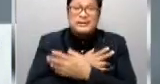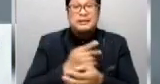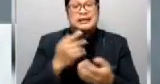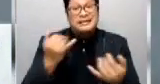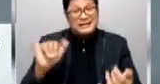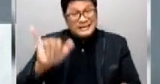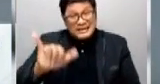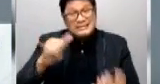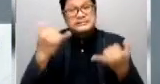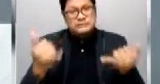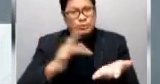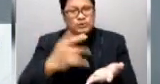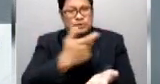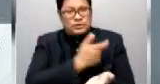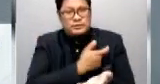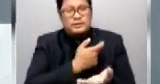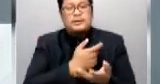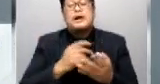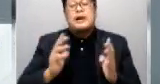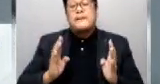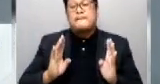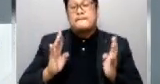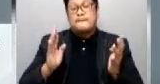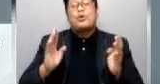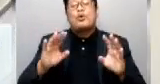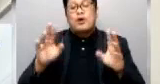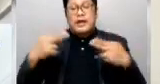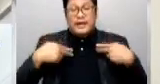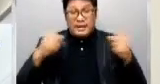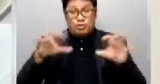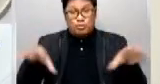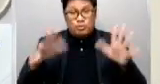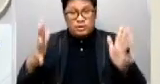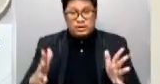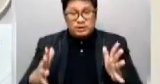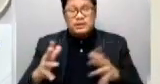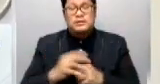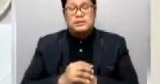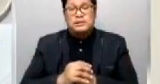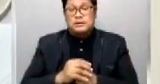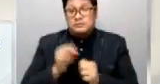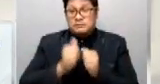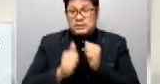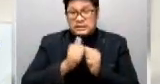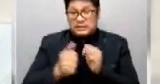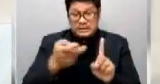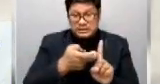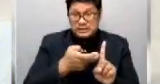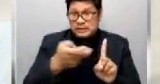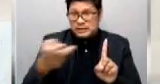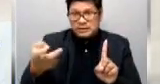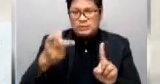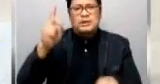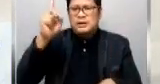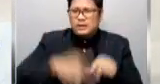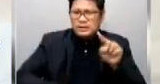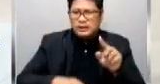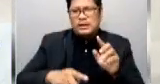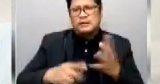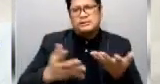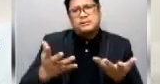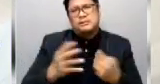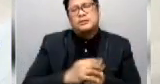workers. Ibig sabihin, potentially, ang infection ay hindi pa maawat. Sana po, wag yun ang